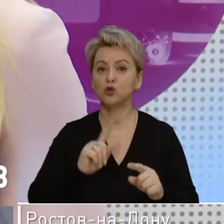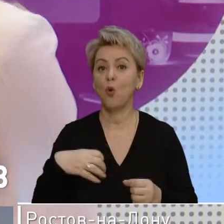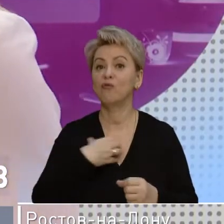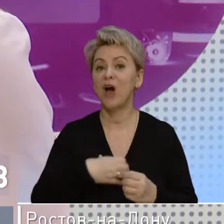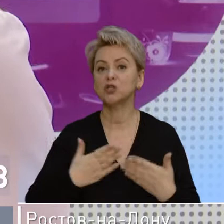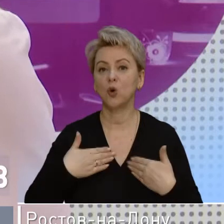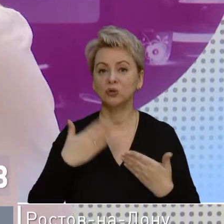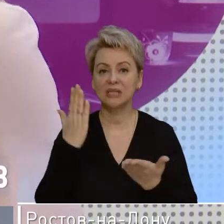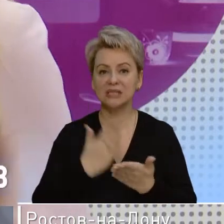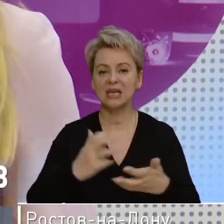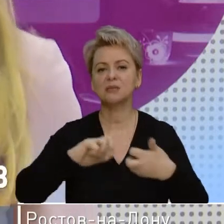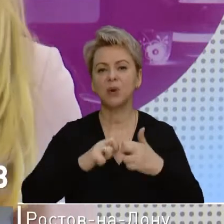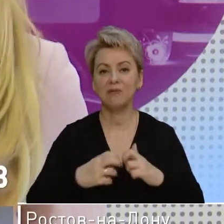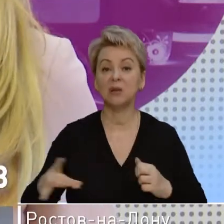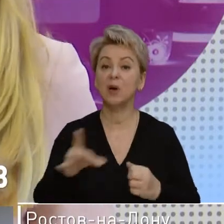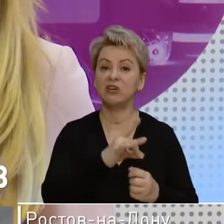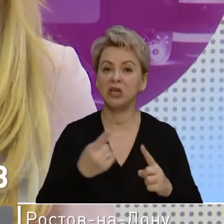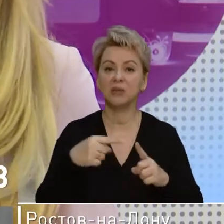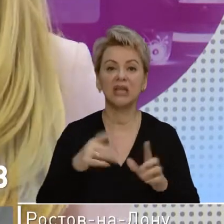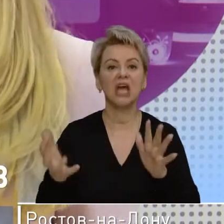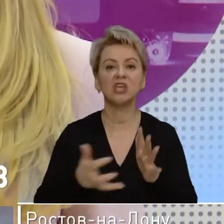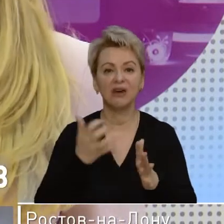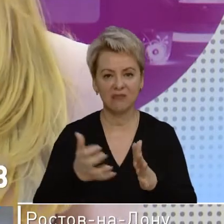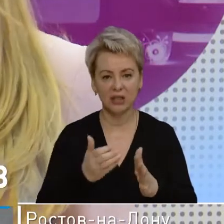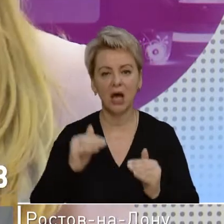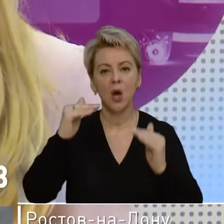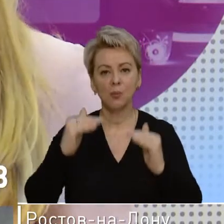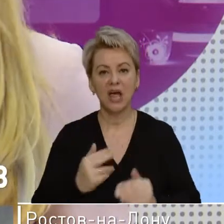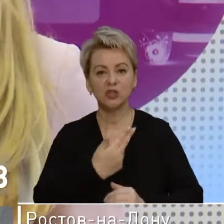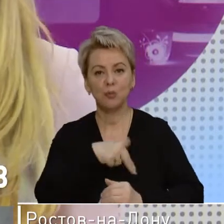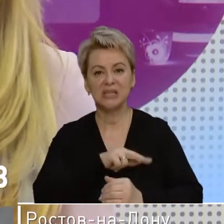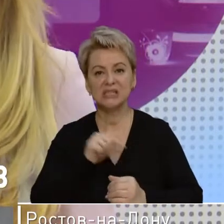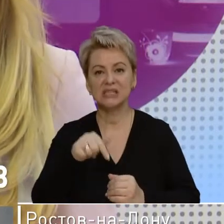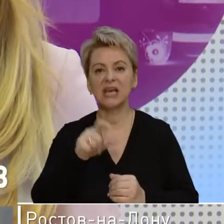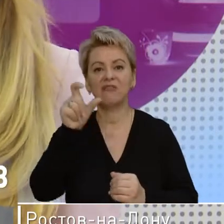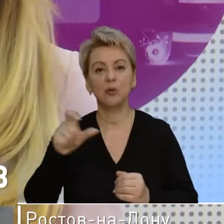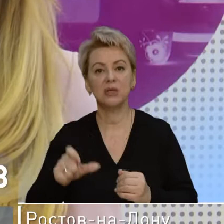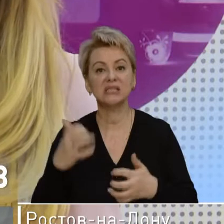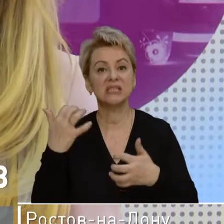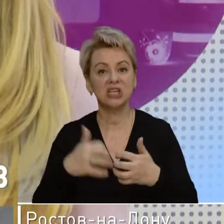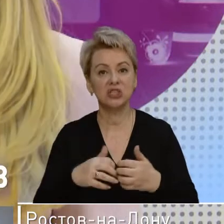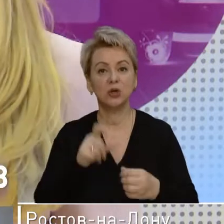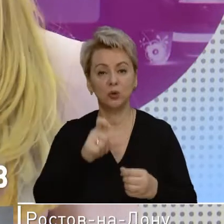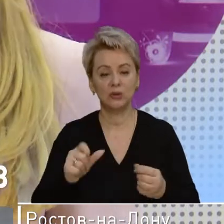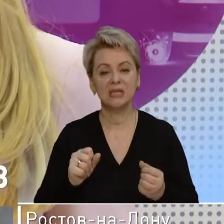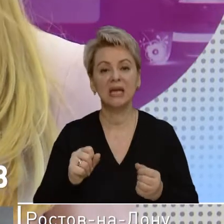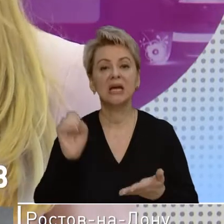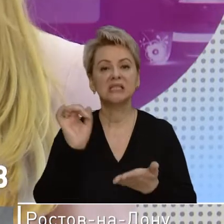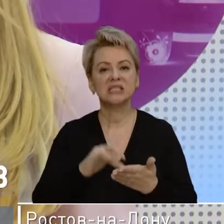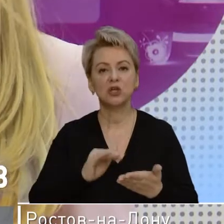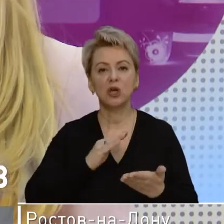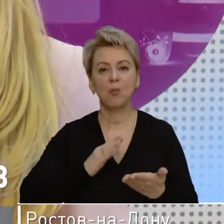у нас существует проблема в регионе, это нехватка младшего медицинского персонала, среднего медицинского персонала.